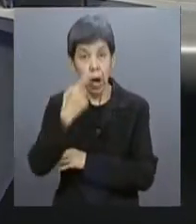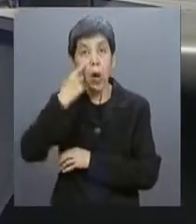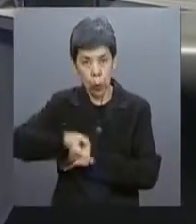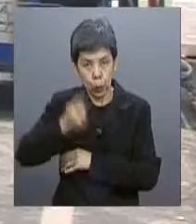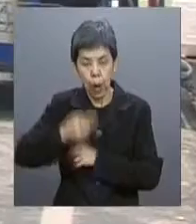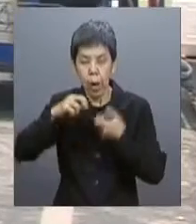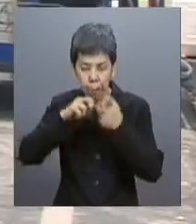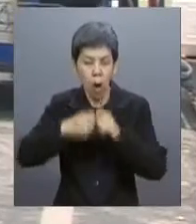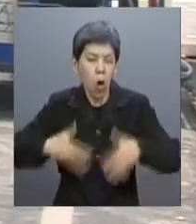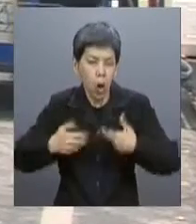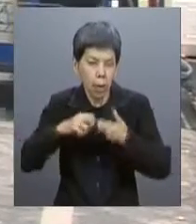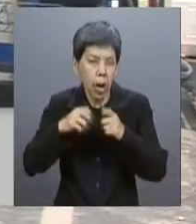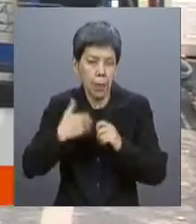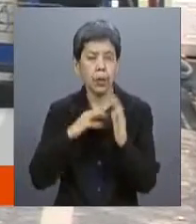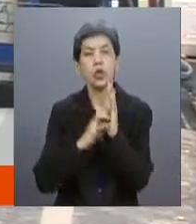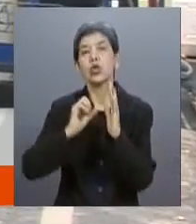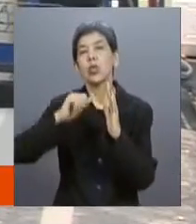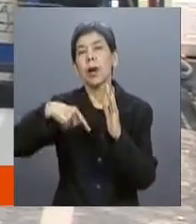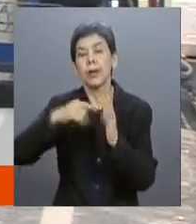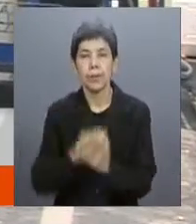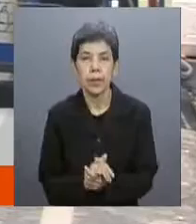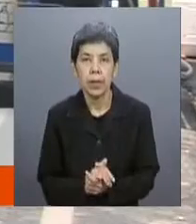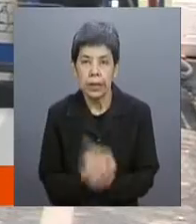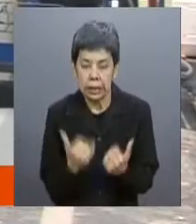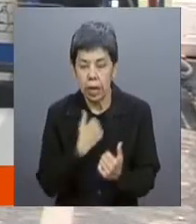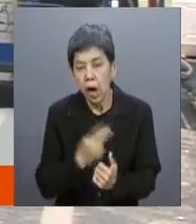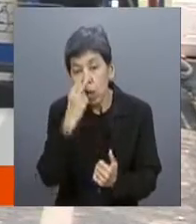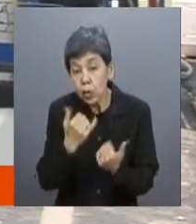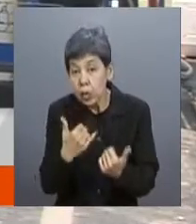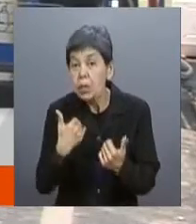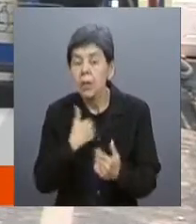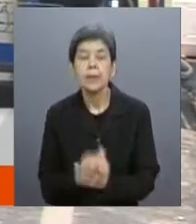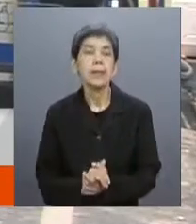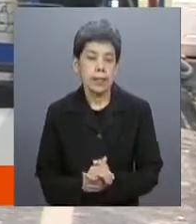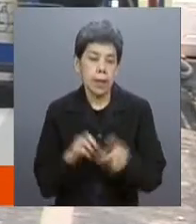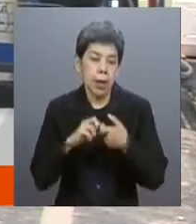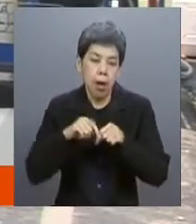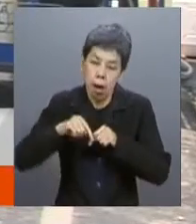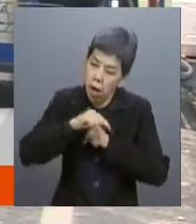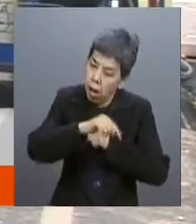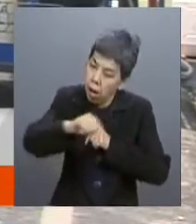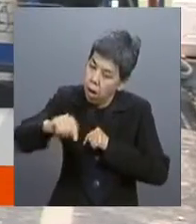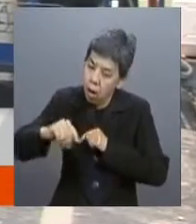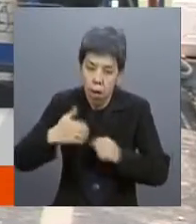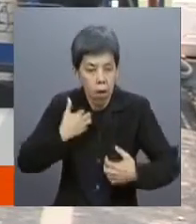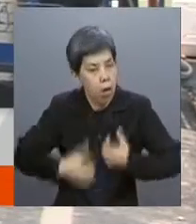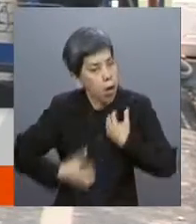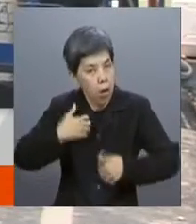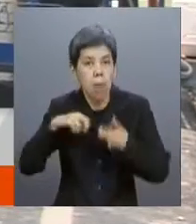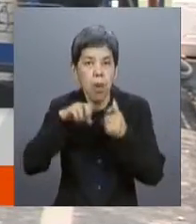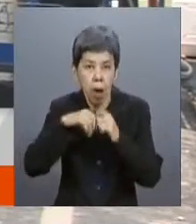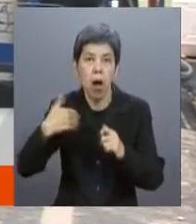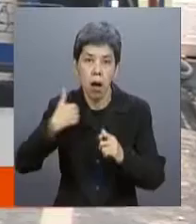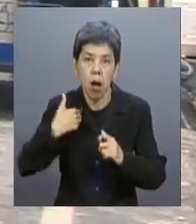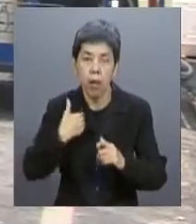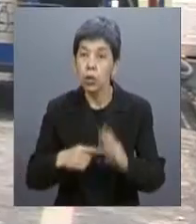ติดปัญหาภัยแล้งกันที่จังหวัดสุพรรณบุรีนะคะซึ่งก็ถือได้ว่าตอนนี้เริ่มมีการขยายวงกว้างในการที่จะได้รับผลกระทบมากขึ้นค่ะอย่